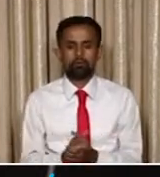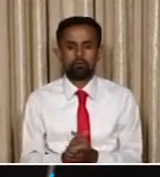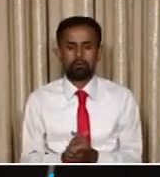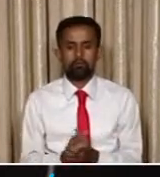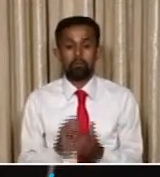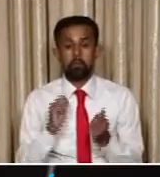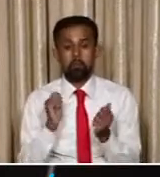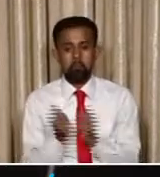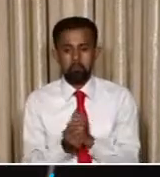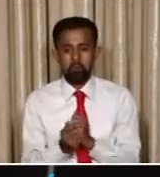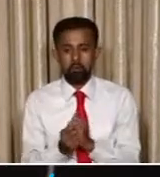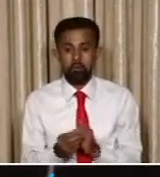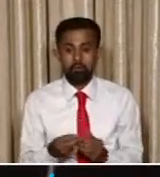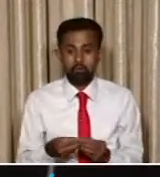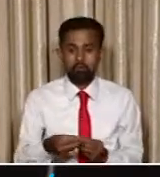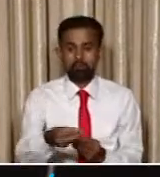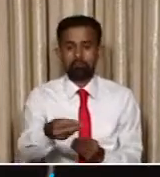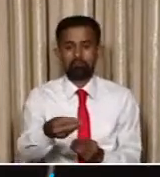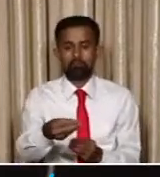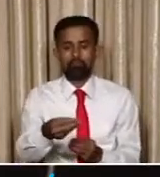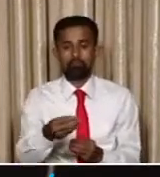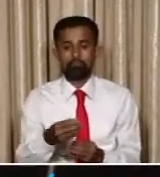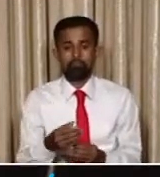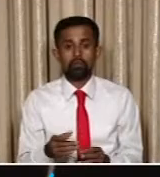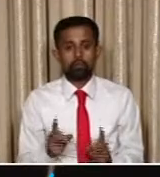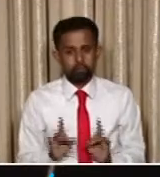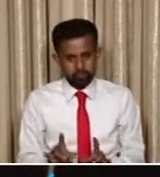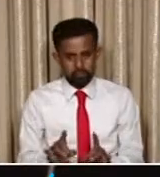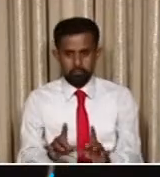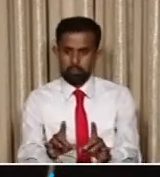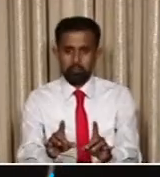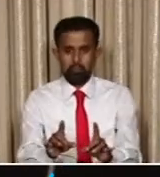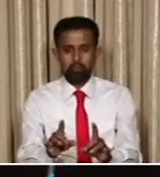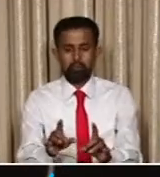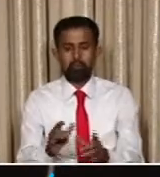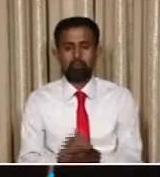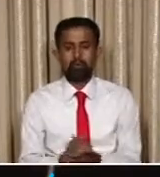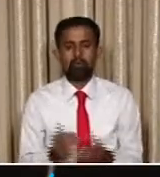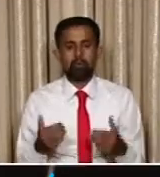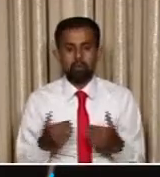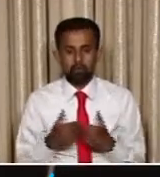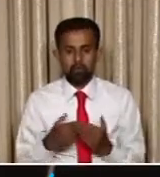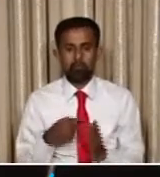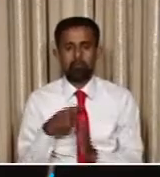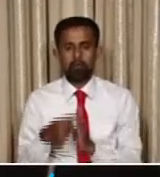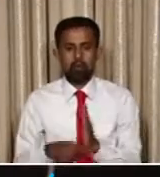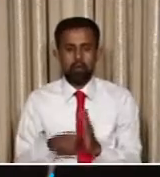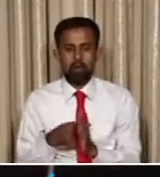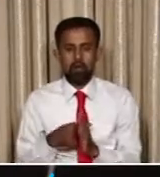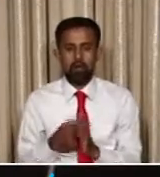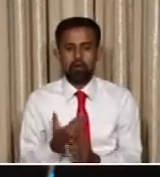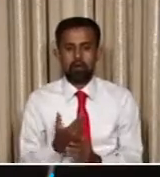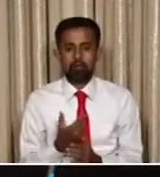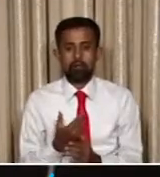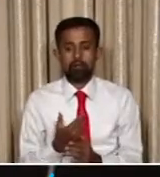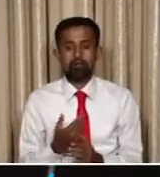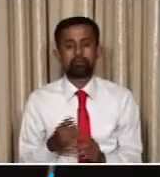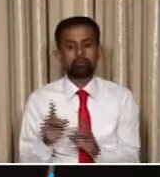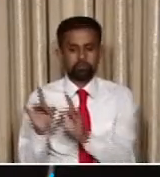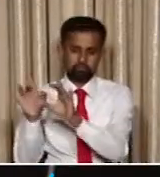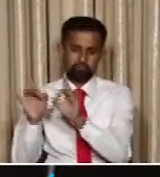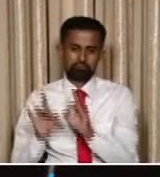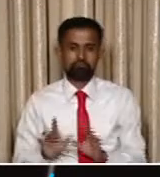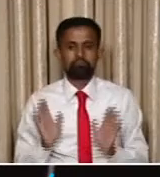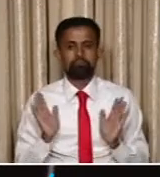වෙනස් වෙන තාක්කල් මේක මේ විදිහට ගියොත් අපිට මේ රටේ මේ ගත්ත රිසල්ට් එකම තමයි ගන්න